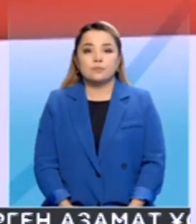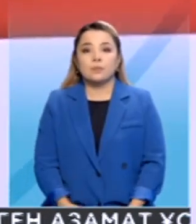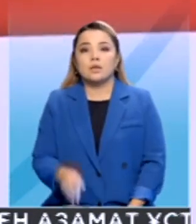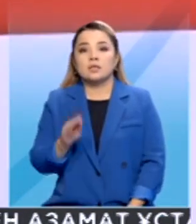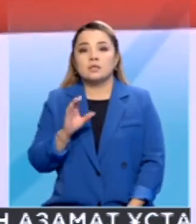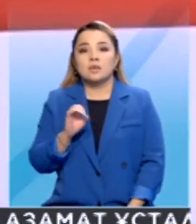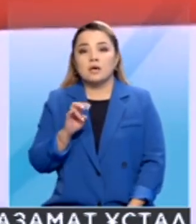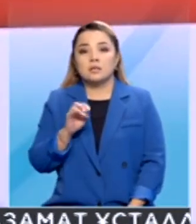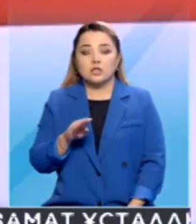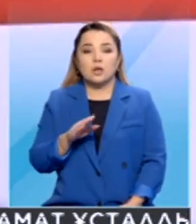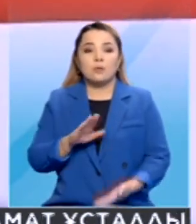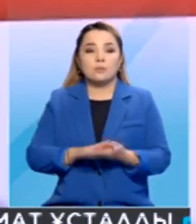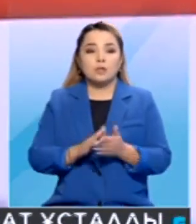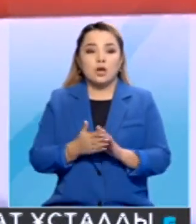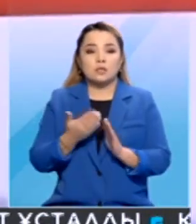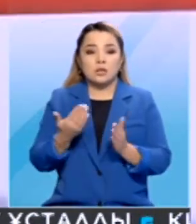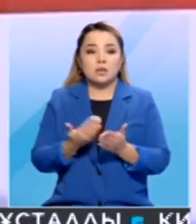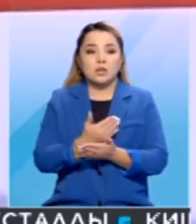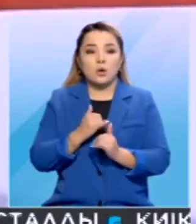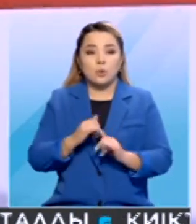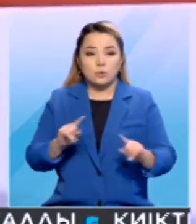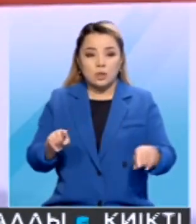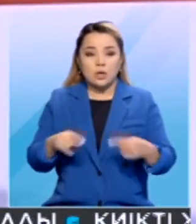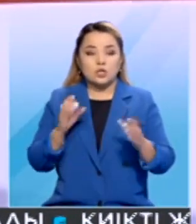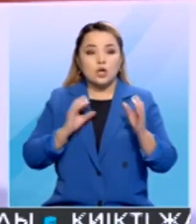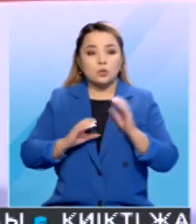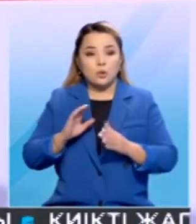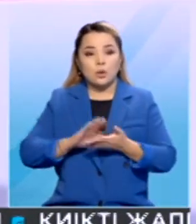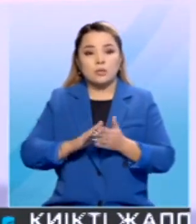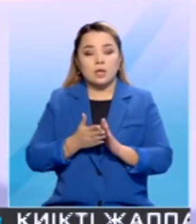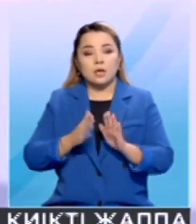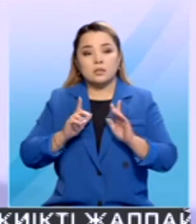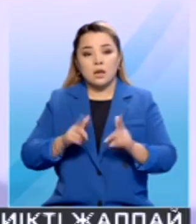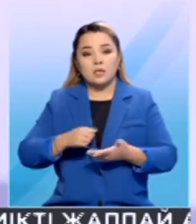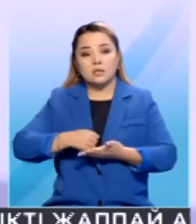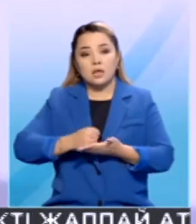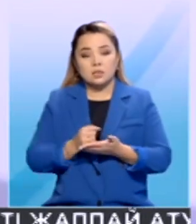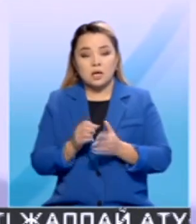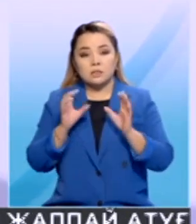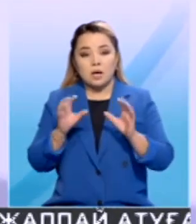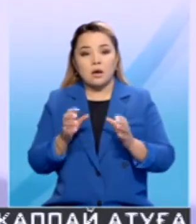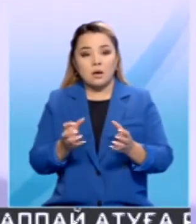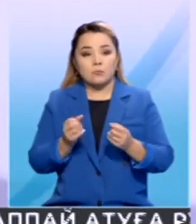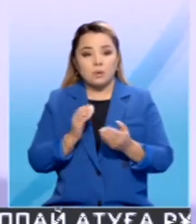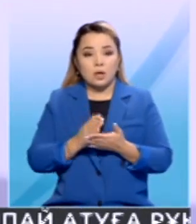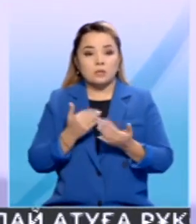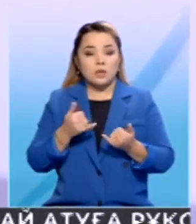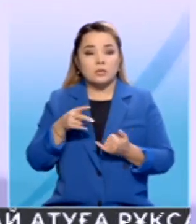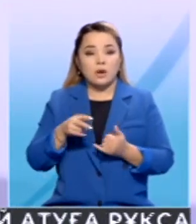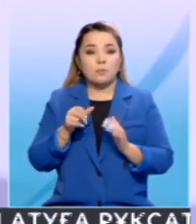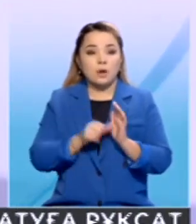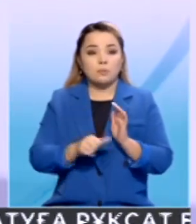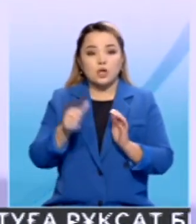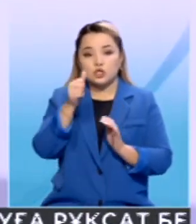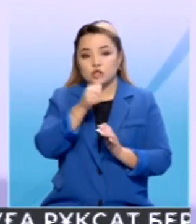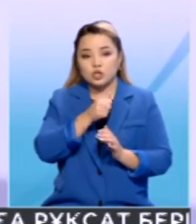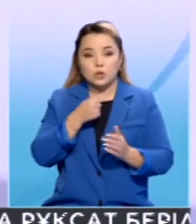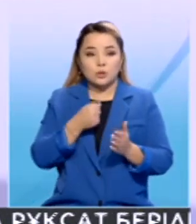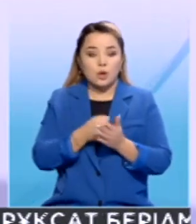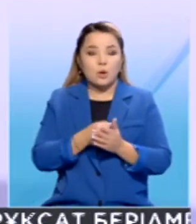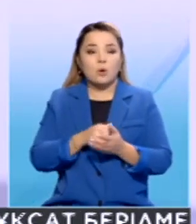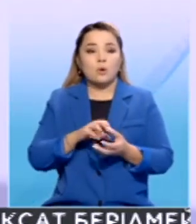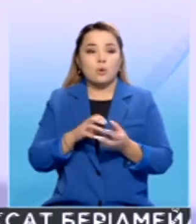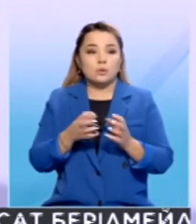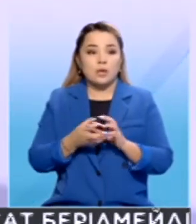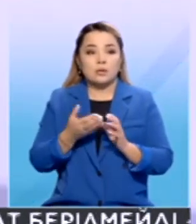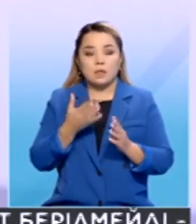Сенат жахандық жасыл өсу институтының құру жөніндегі келісімді ратификациялы туралы заң қабылдады. Қазір 2060 жылға дейінгі